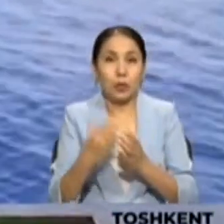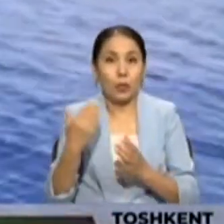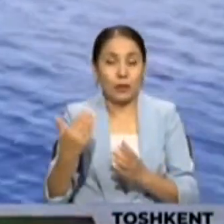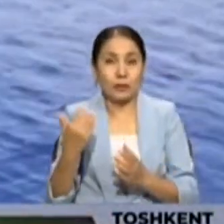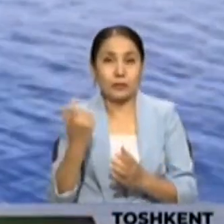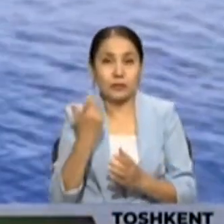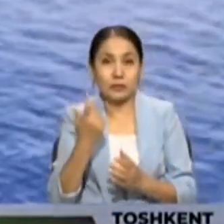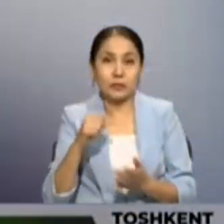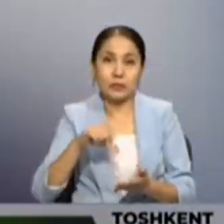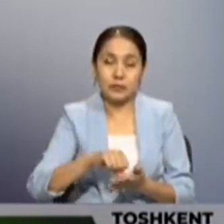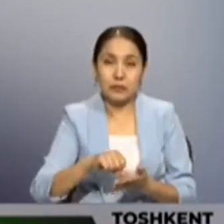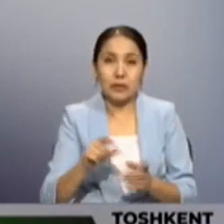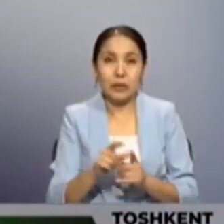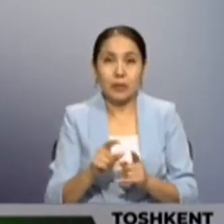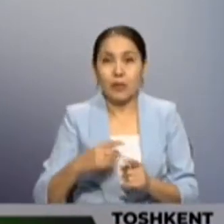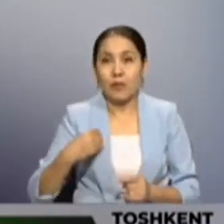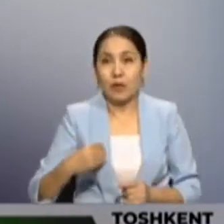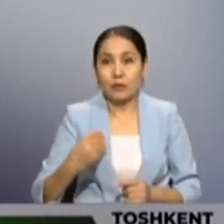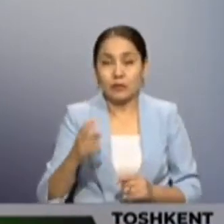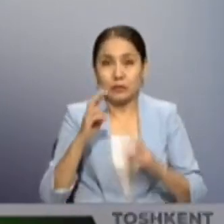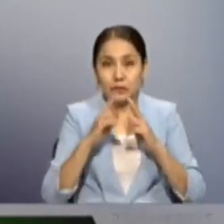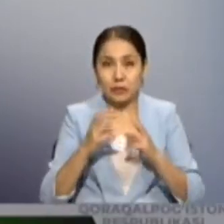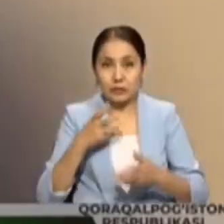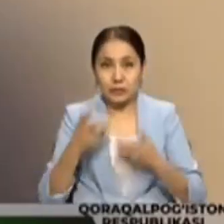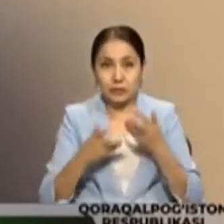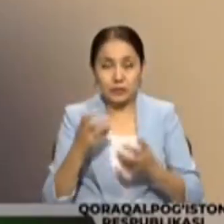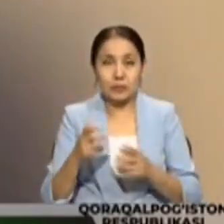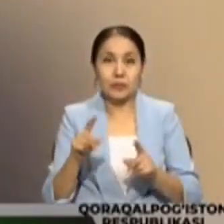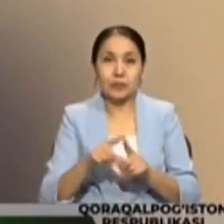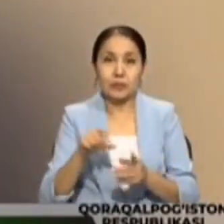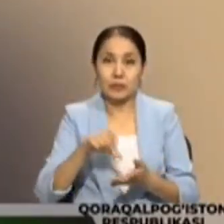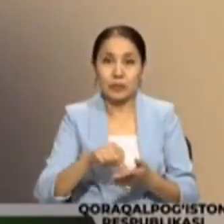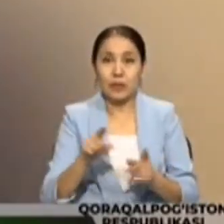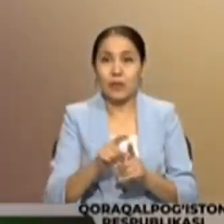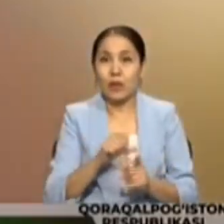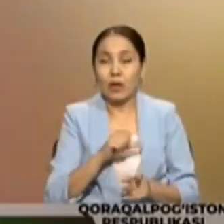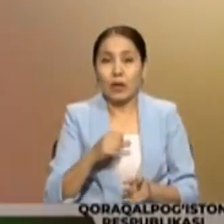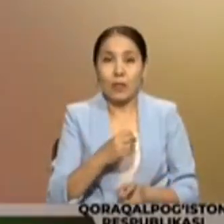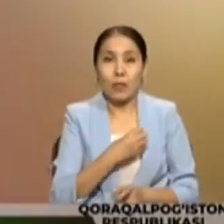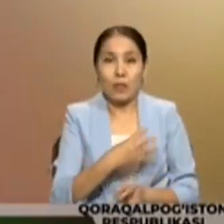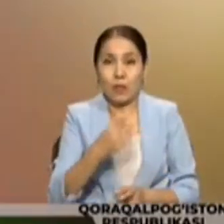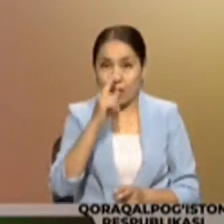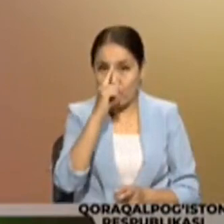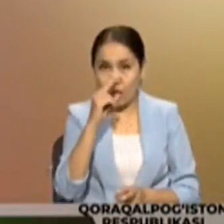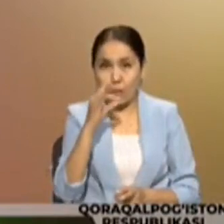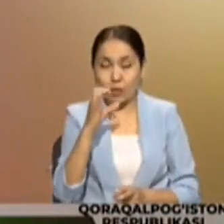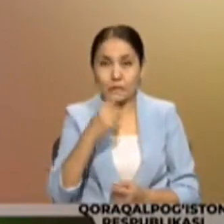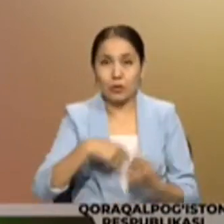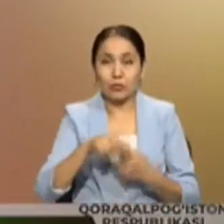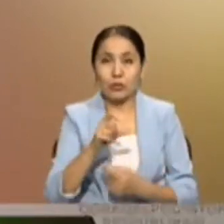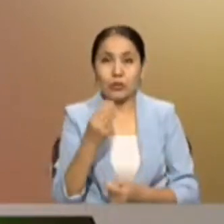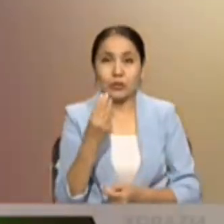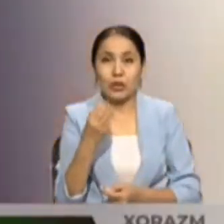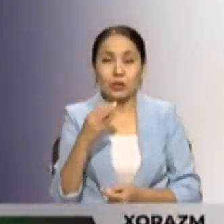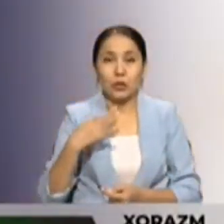egasi Stockton Rush, fransiyalik tadqiqotchi g'avvos Pol Anri Narjoli va eng boy pokistonliklardan biri biznesmen